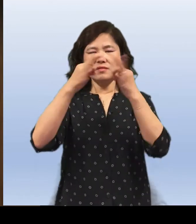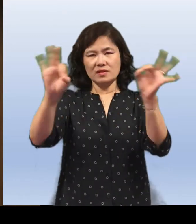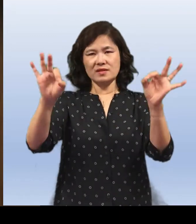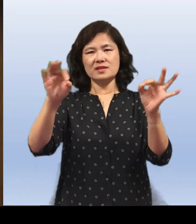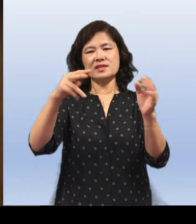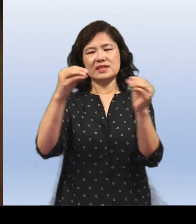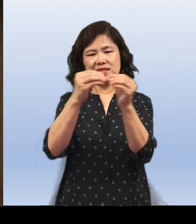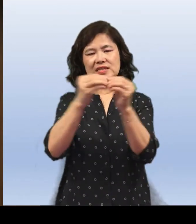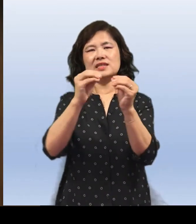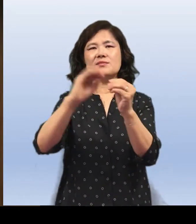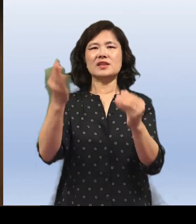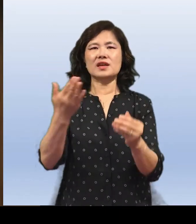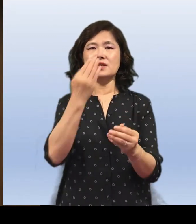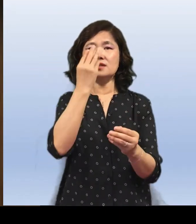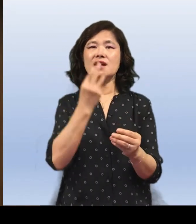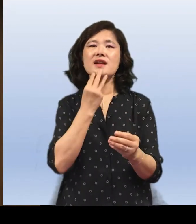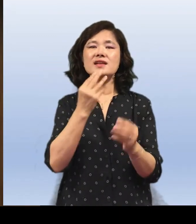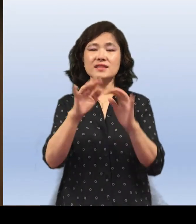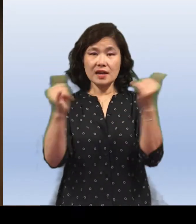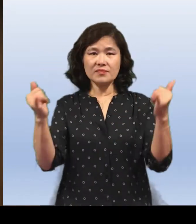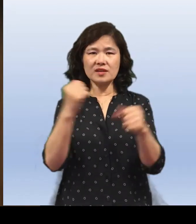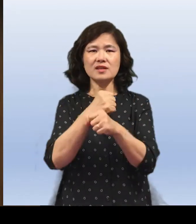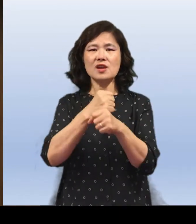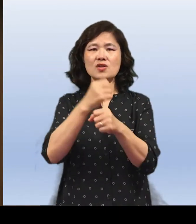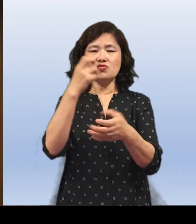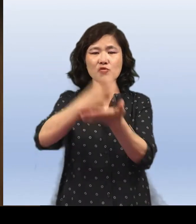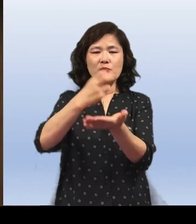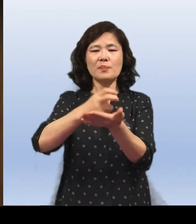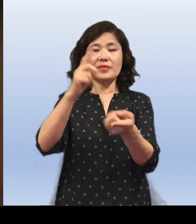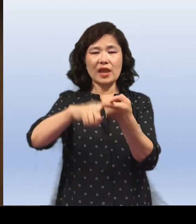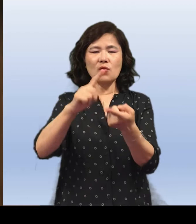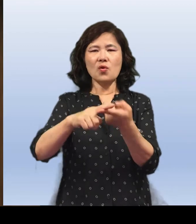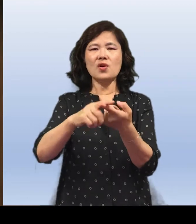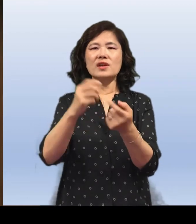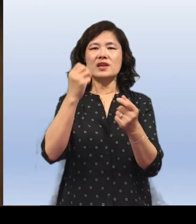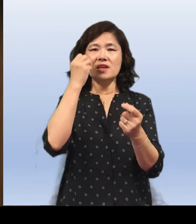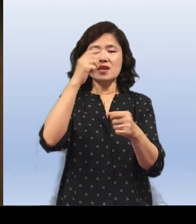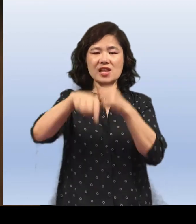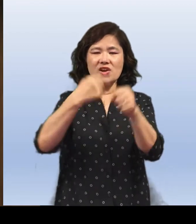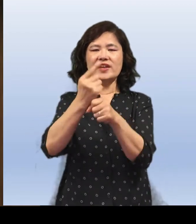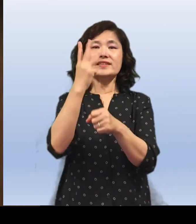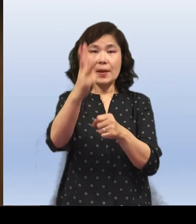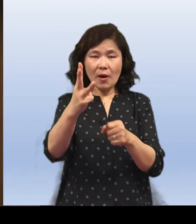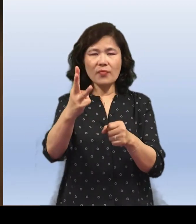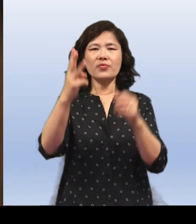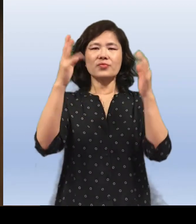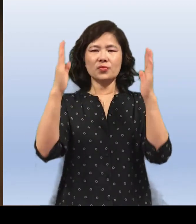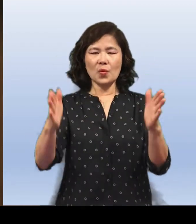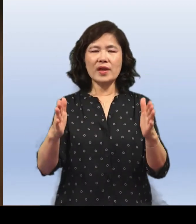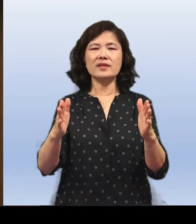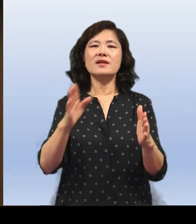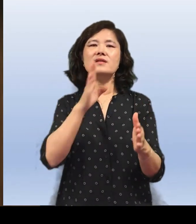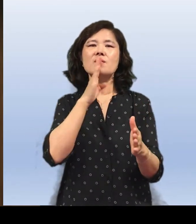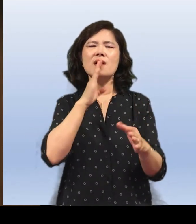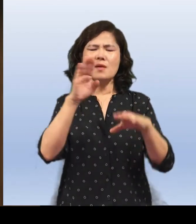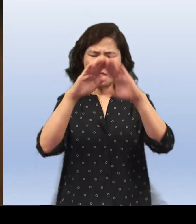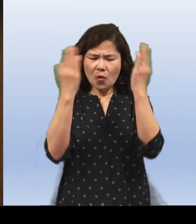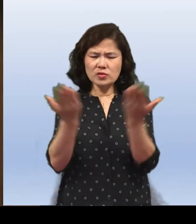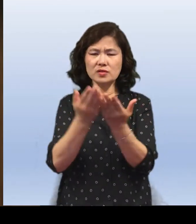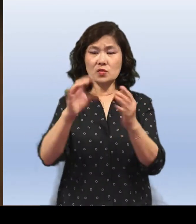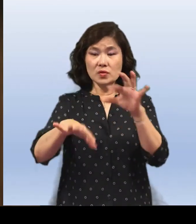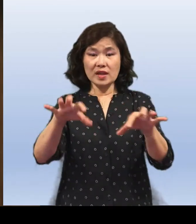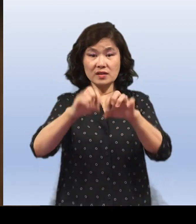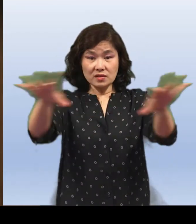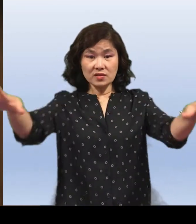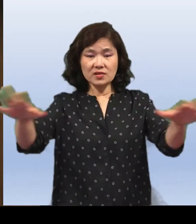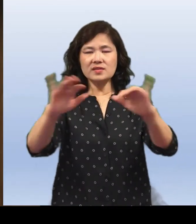이스라엘 백성들은 율법이 규정한 대로 1년에 3번 유월절과 오순절과 초막절에 모든 지역에 흩어져